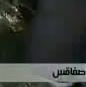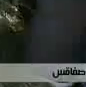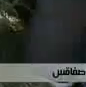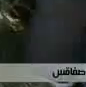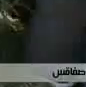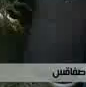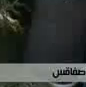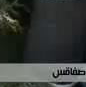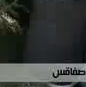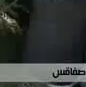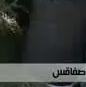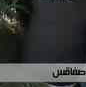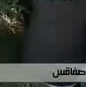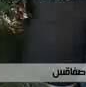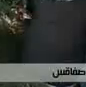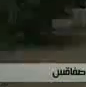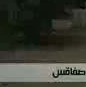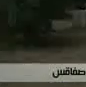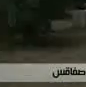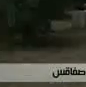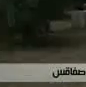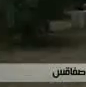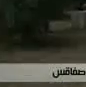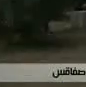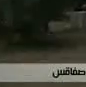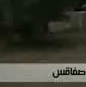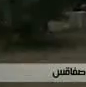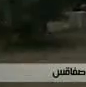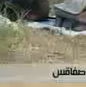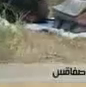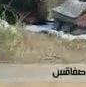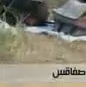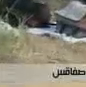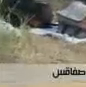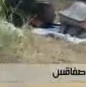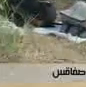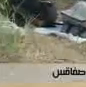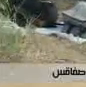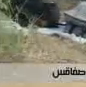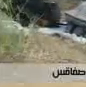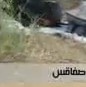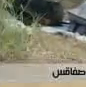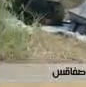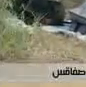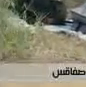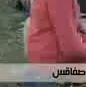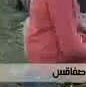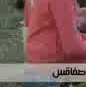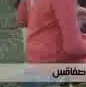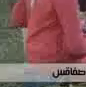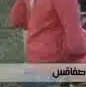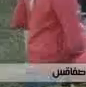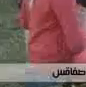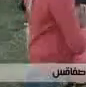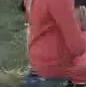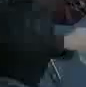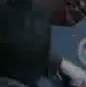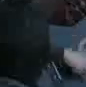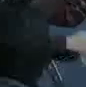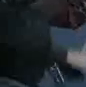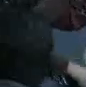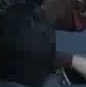فطور صباحي جماعي في حديقة عمومية، والهدف التحسيس بأهمية الفضاءات الخضر والتواصل